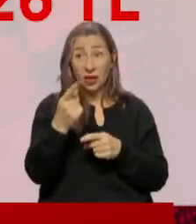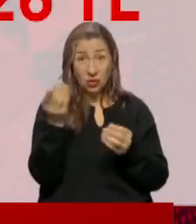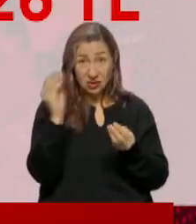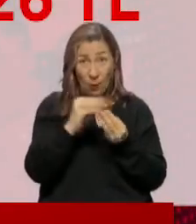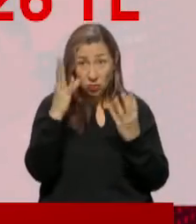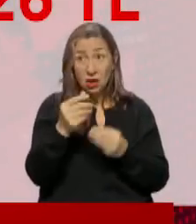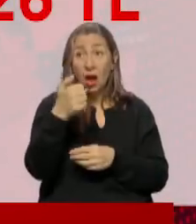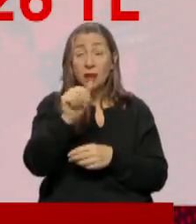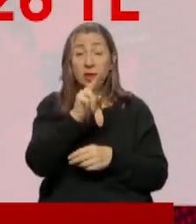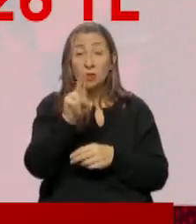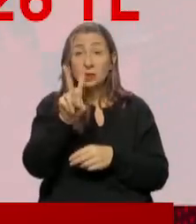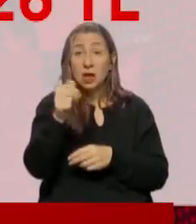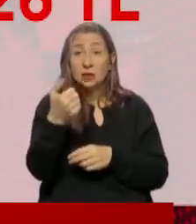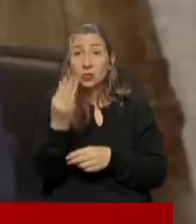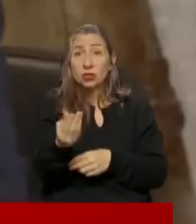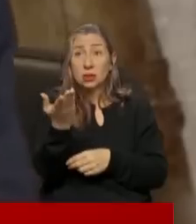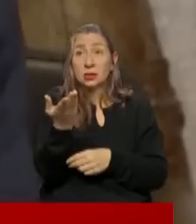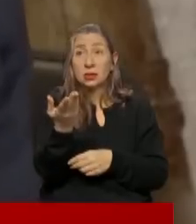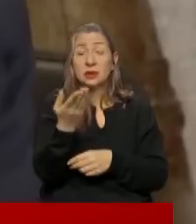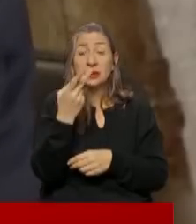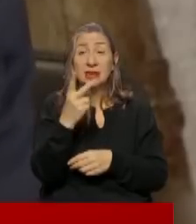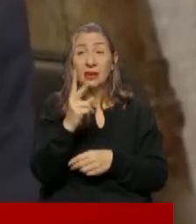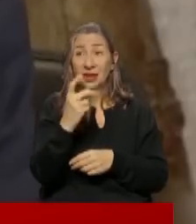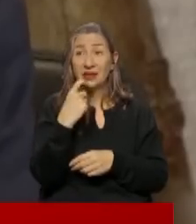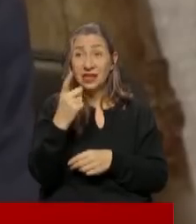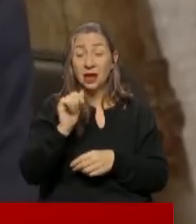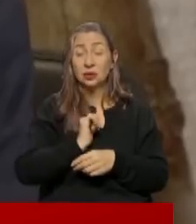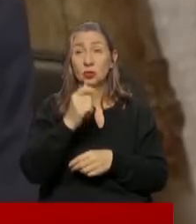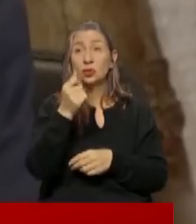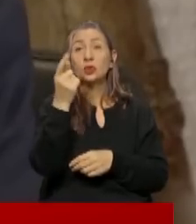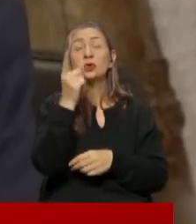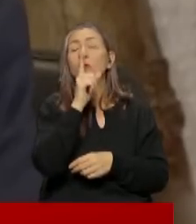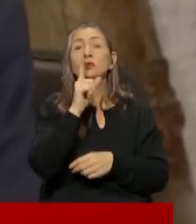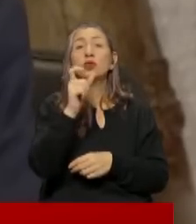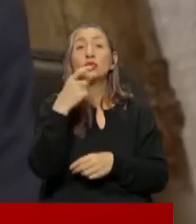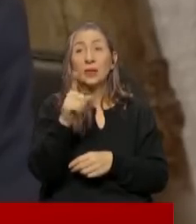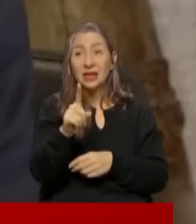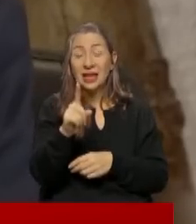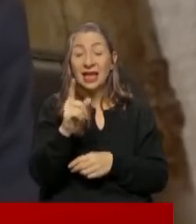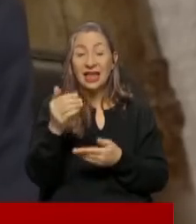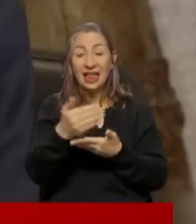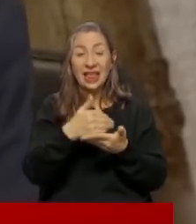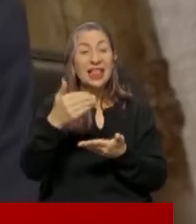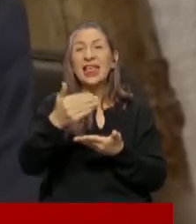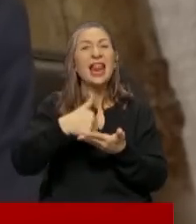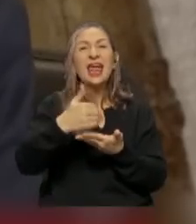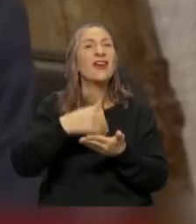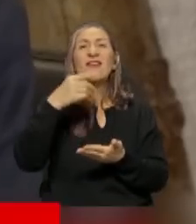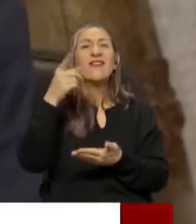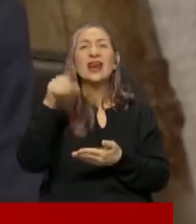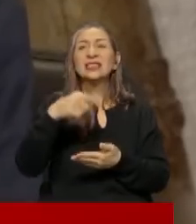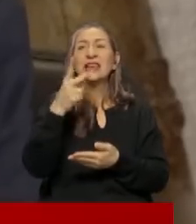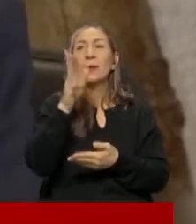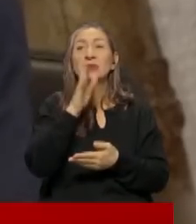artarsa 6.726 lira olacak. 2000 yılında asgari ücret 109 bin lira, gelir vergisi 2500